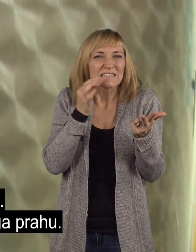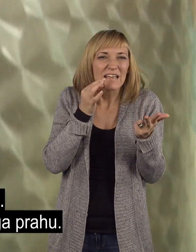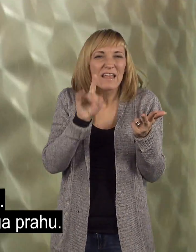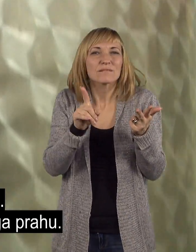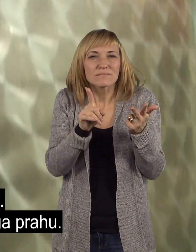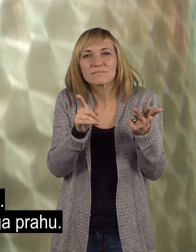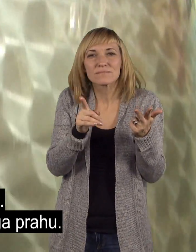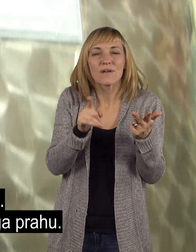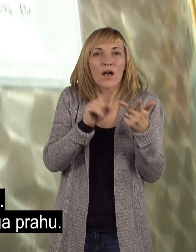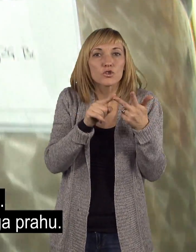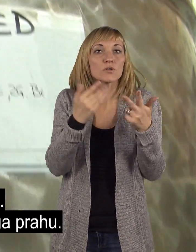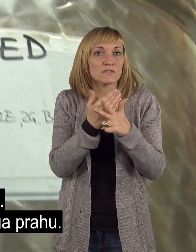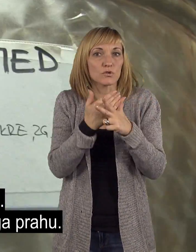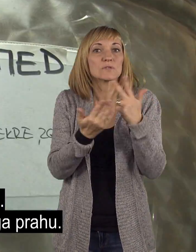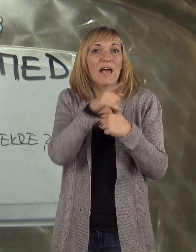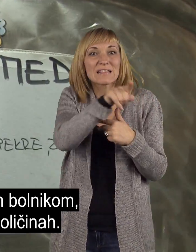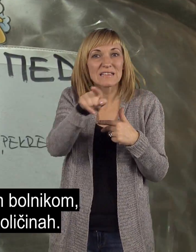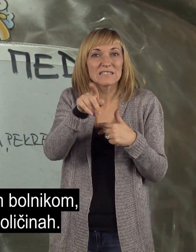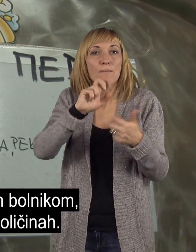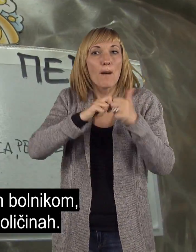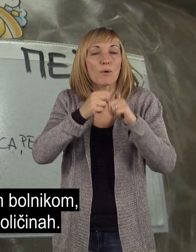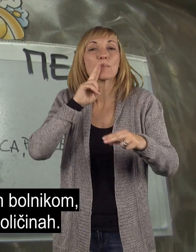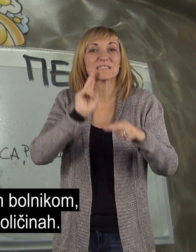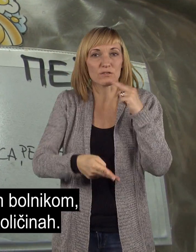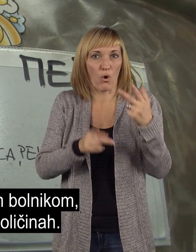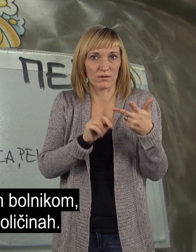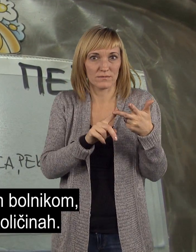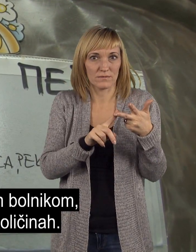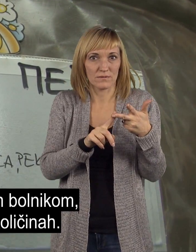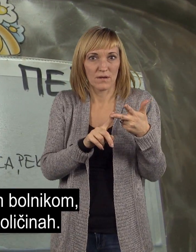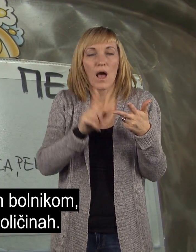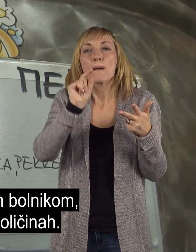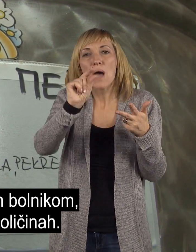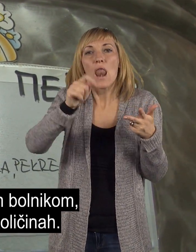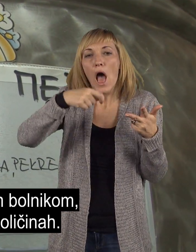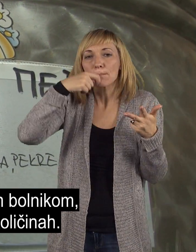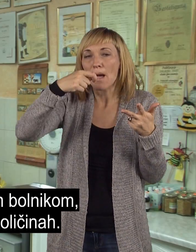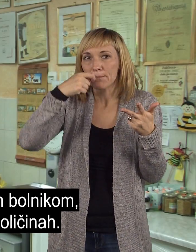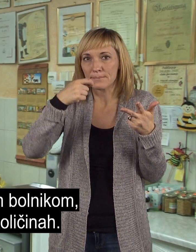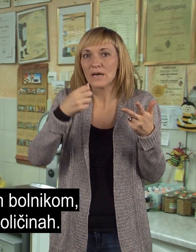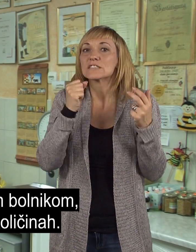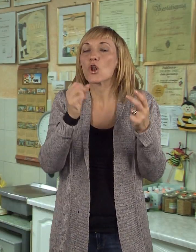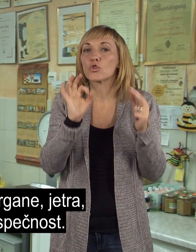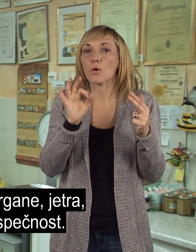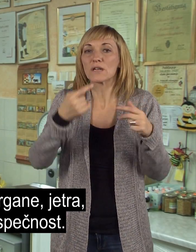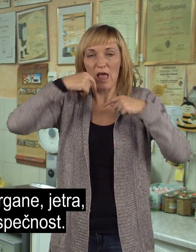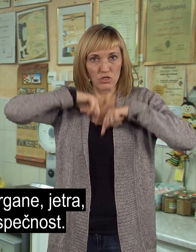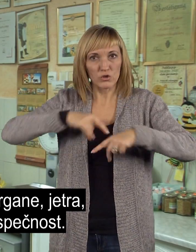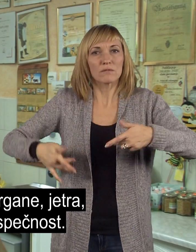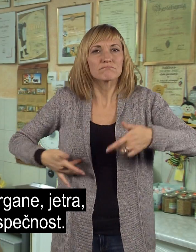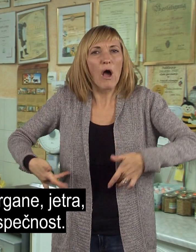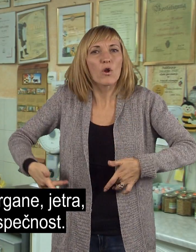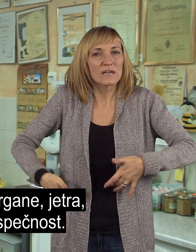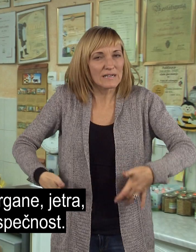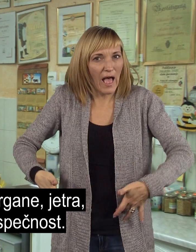največ cvetnega prahu, sploh priporočljiv za ljudi, ko ima probleme z sladkorno. V manjših količinah se lahko uživa, zelo dober za notranje organe,